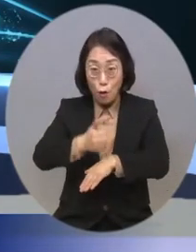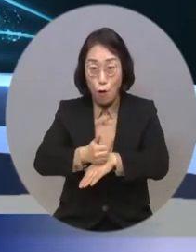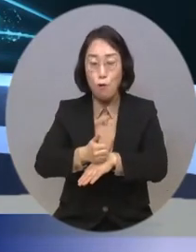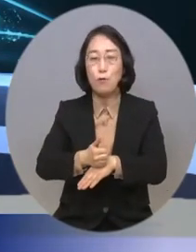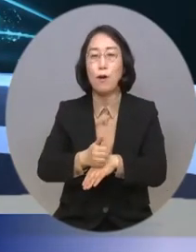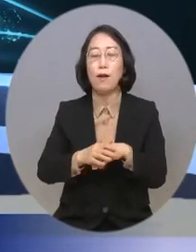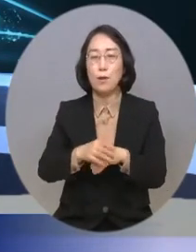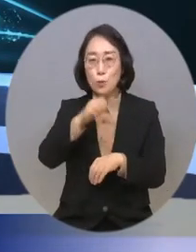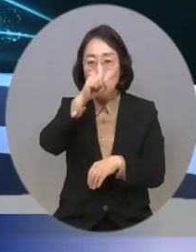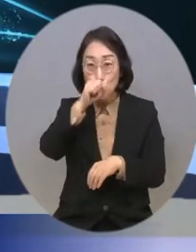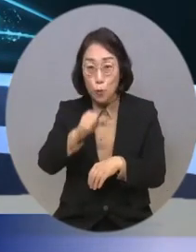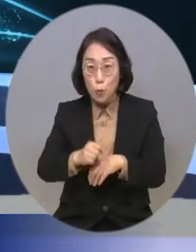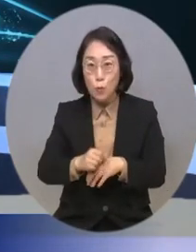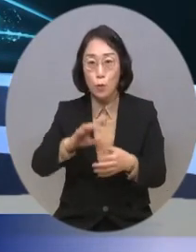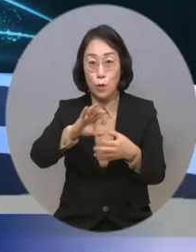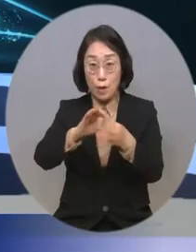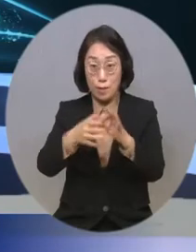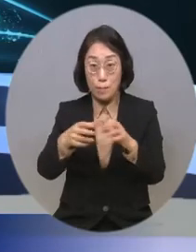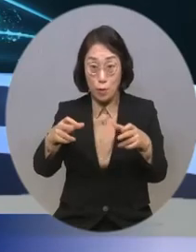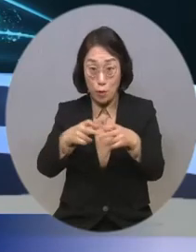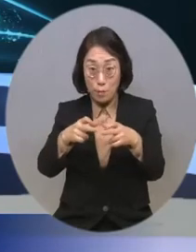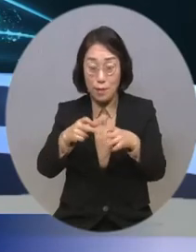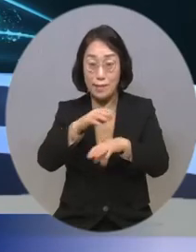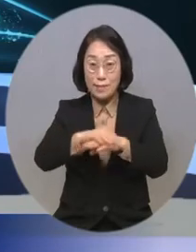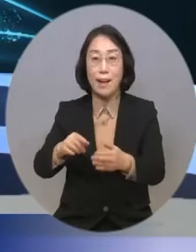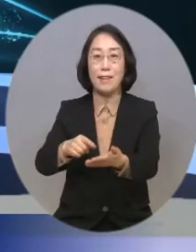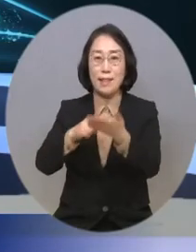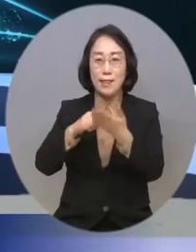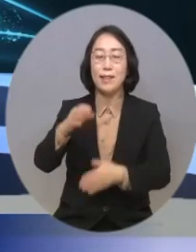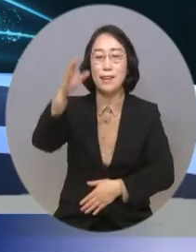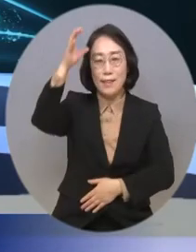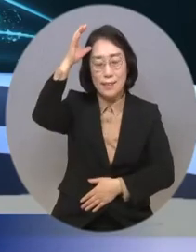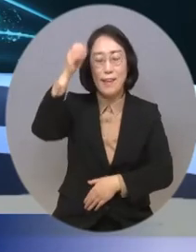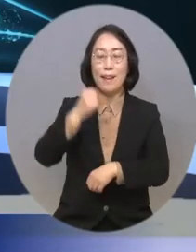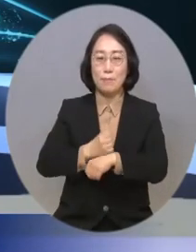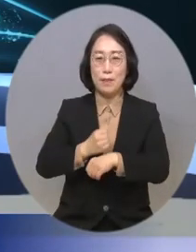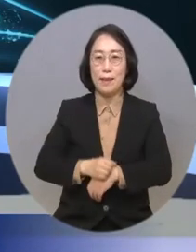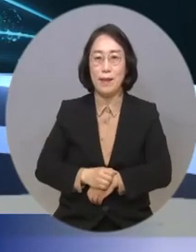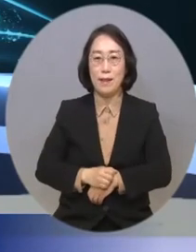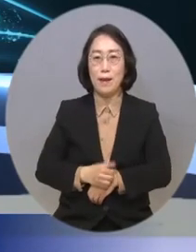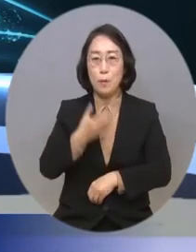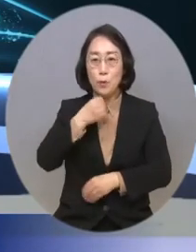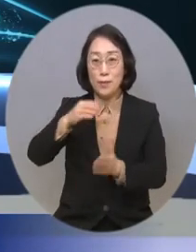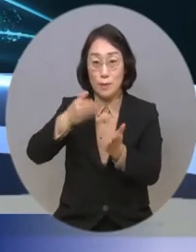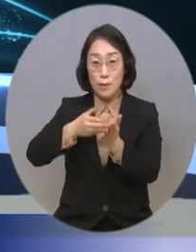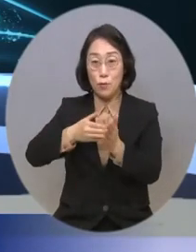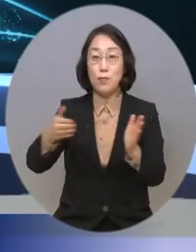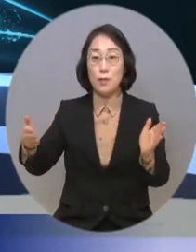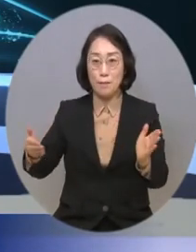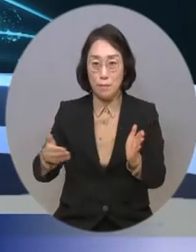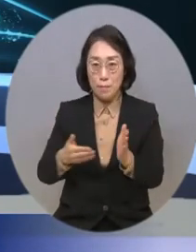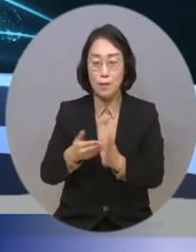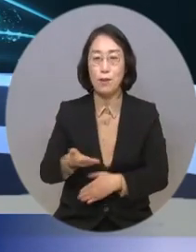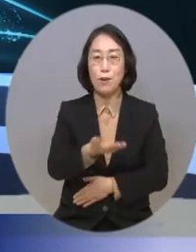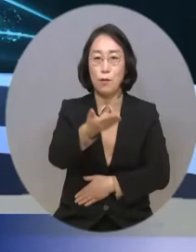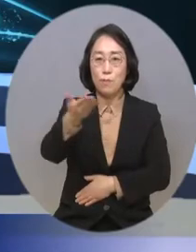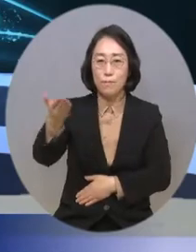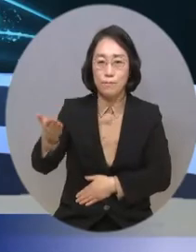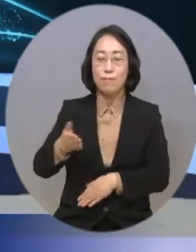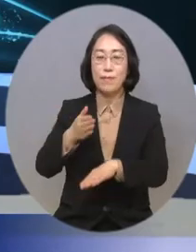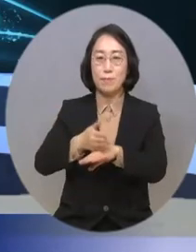2022 베이징 동계 패럴림픽에서도 이어지기를 기대합니다. 이상 복지TV 뉴스를 마칩니다. 시청해주신